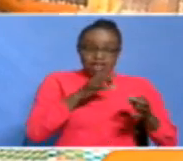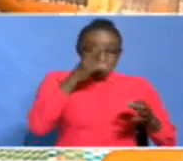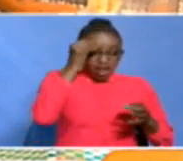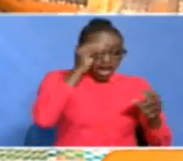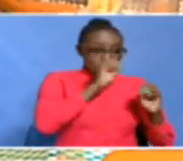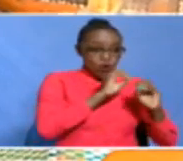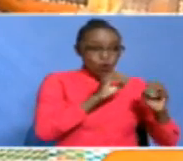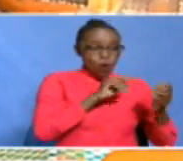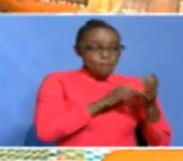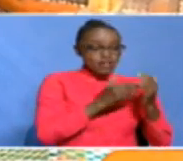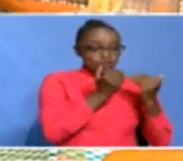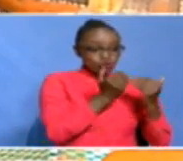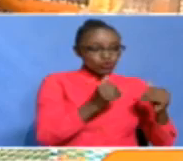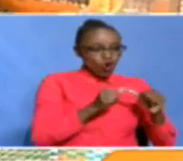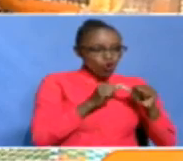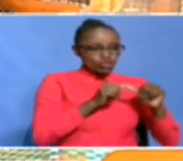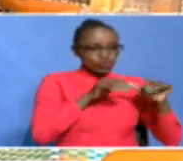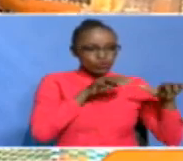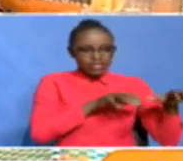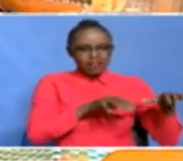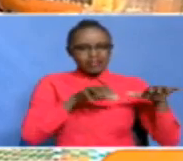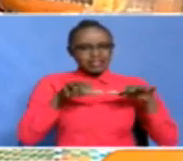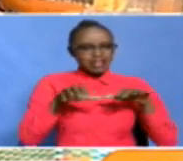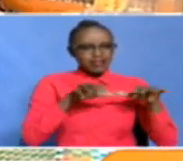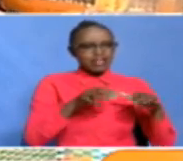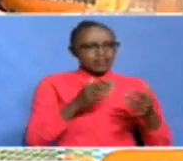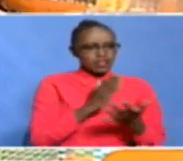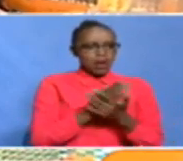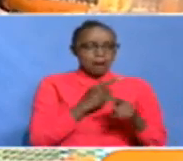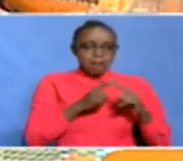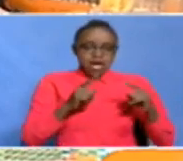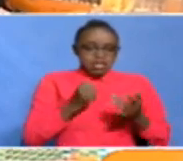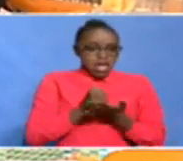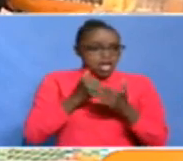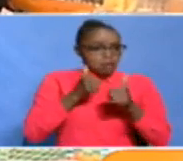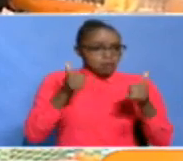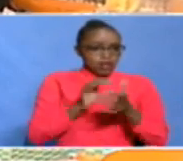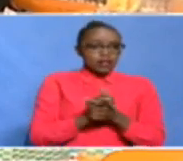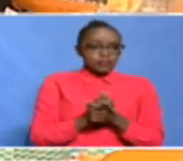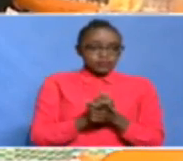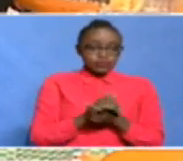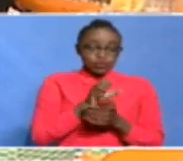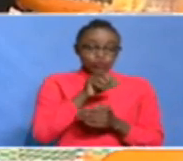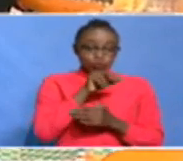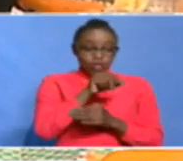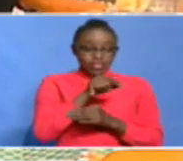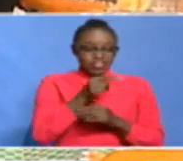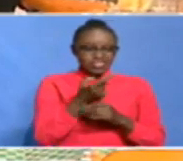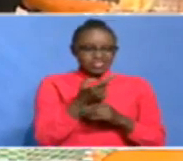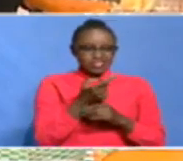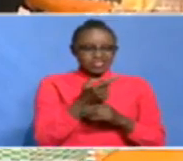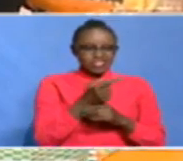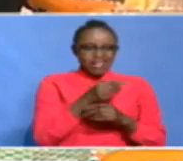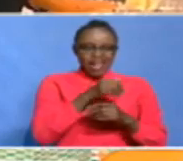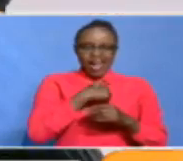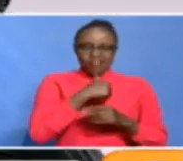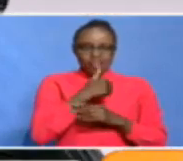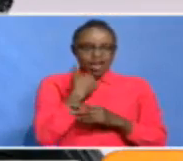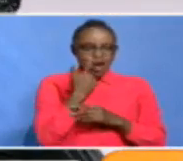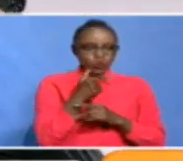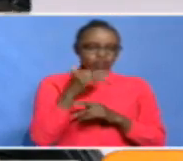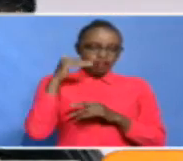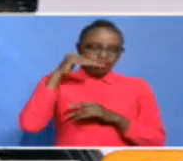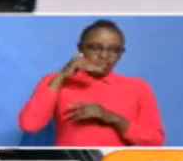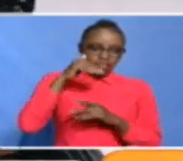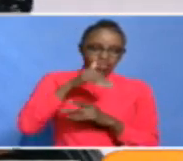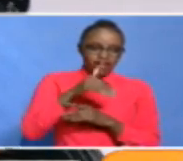asingesoma, hawa watoto wangekuwa wanataabika. Wangekuwa wanataabika, lakini amesaidia watoto. Basi huyo pia kidogo ange, maanake kuna wengine atatokomea kabisa naye